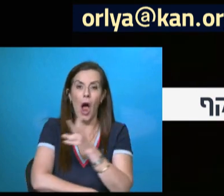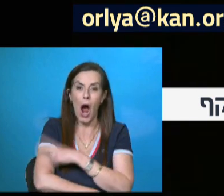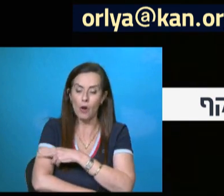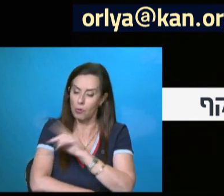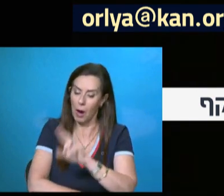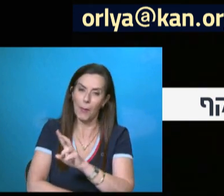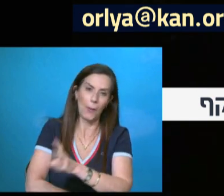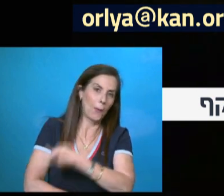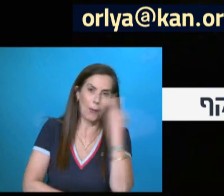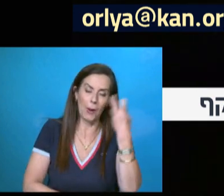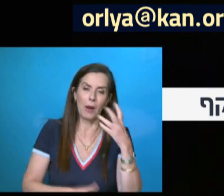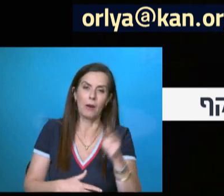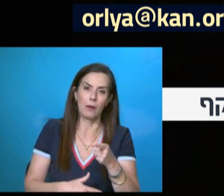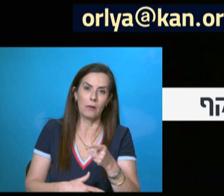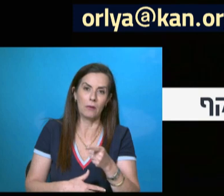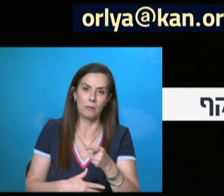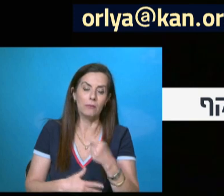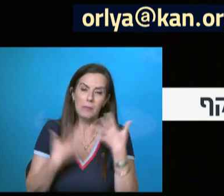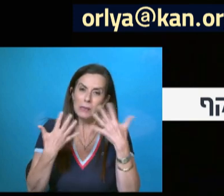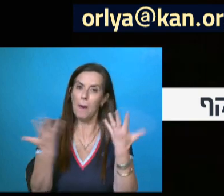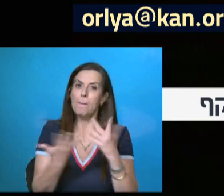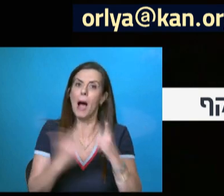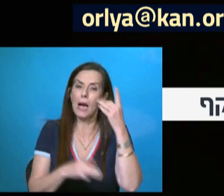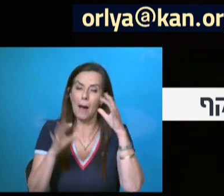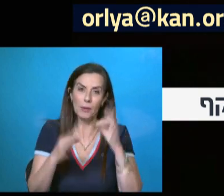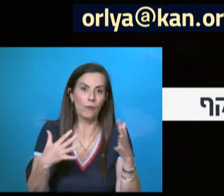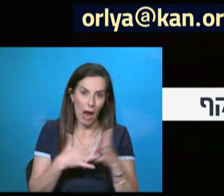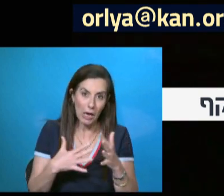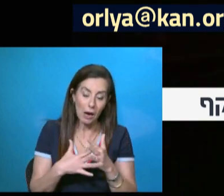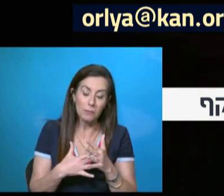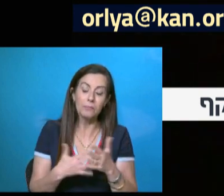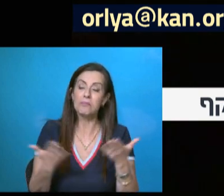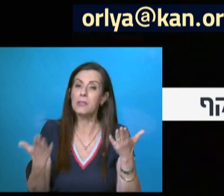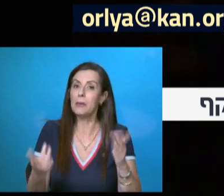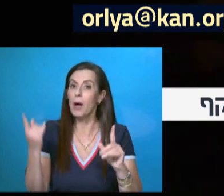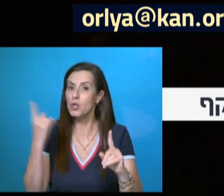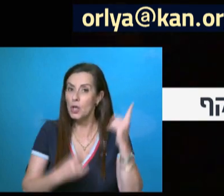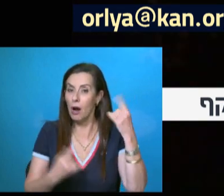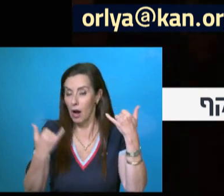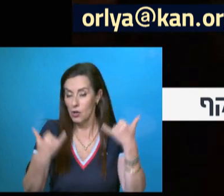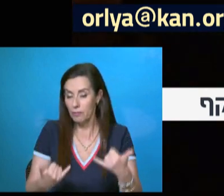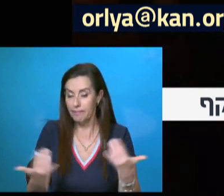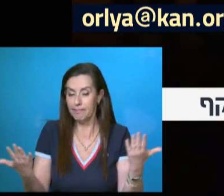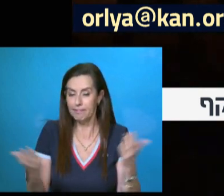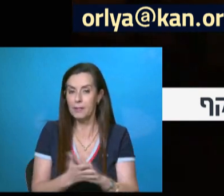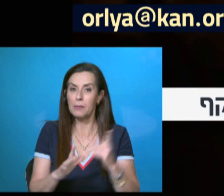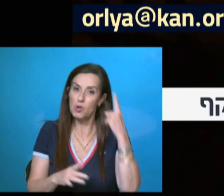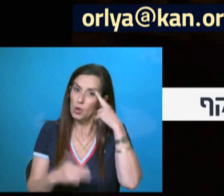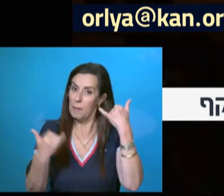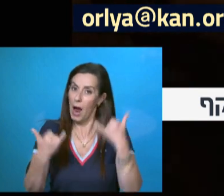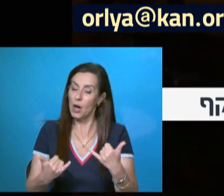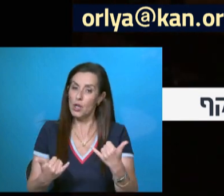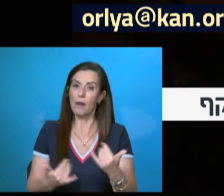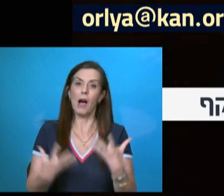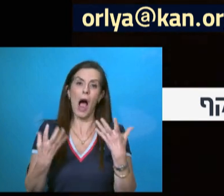כמובן למסור את עדותו ולחקירה. אם כן, אלו הפרטים שכרגע ידועים. כן, כוחות גדולים